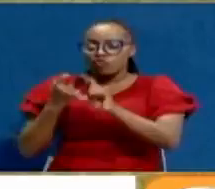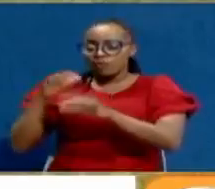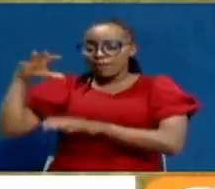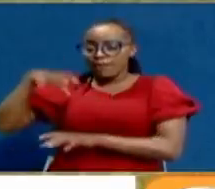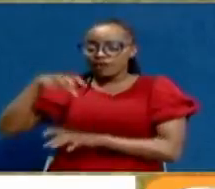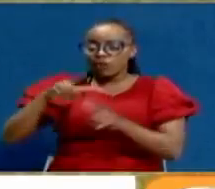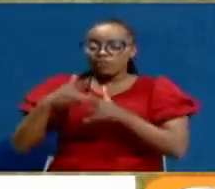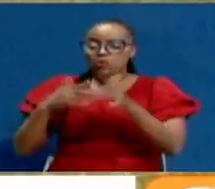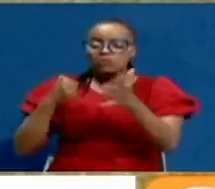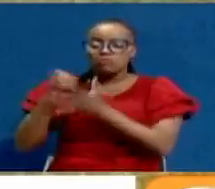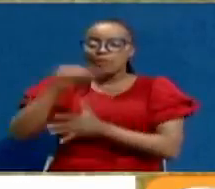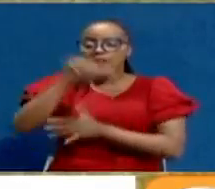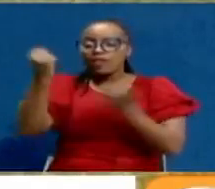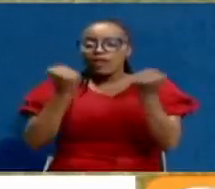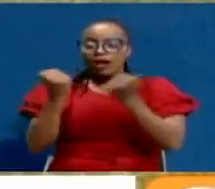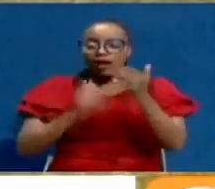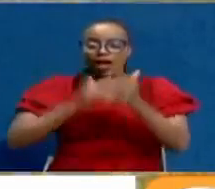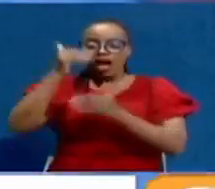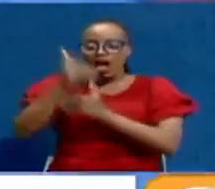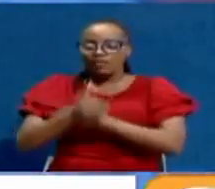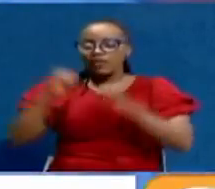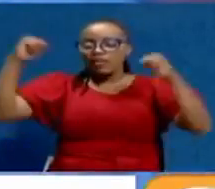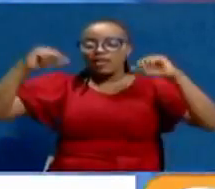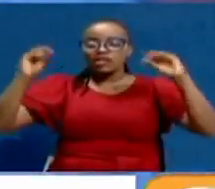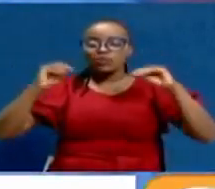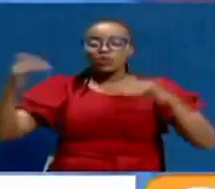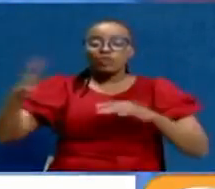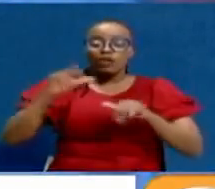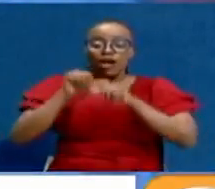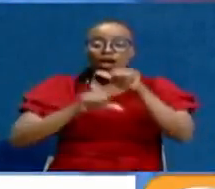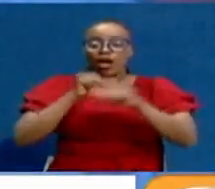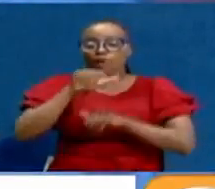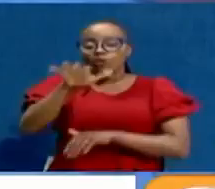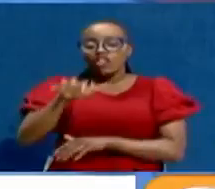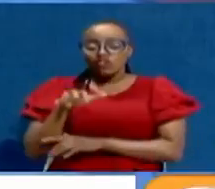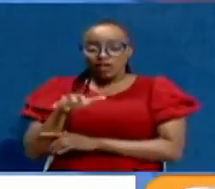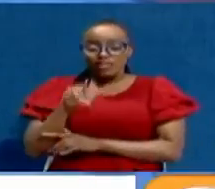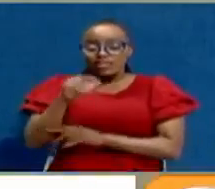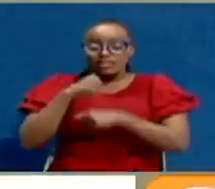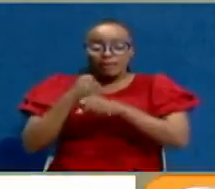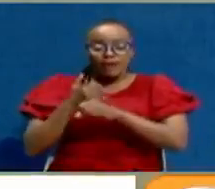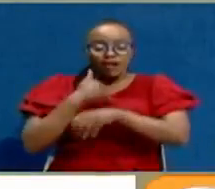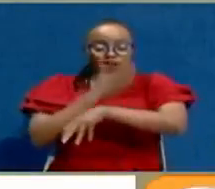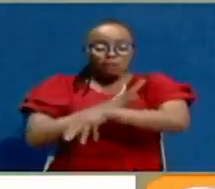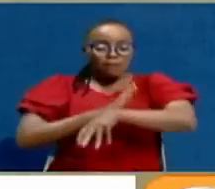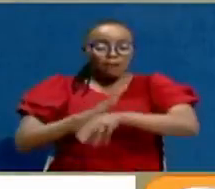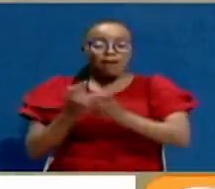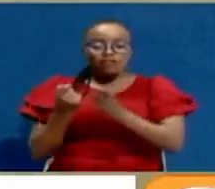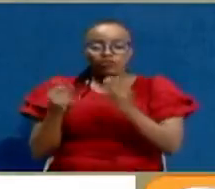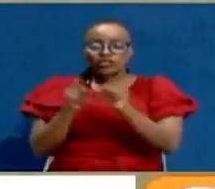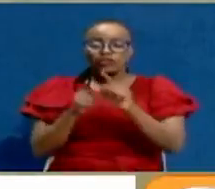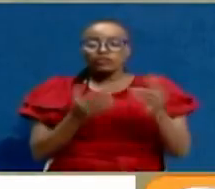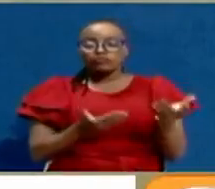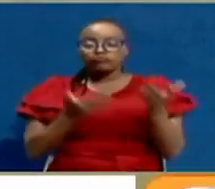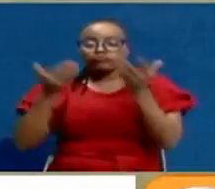ameabiri na kukanyagwa na gari jingine baada ya kutofautiana kondakta kuhusu nauli. Ni tukio lililomwacha na majeraha kadhaa na